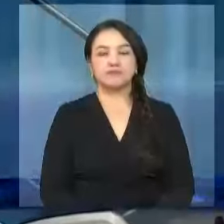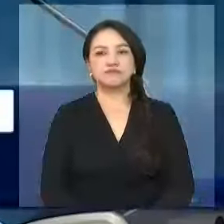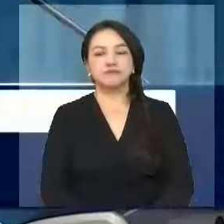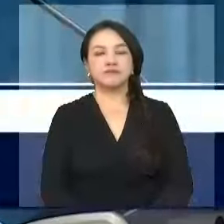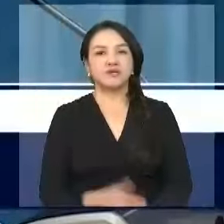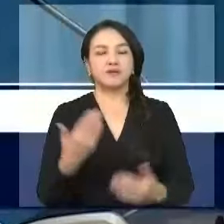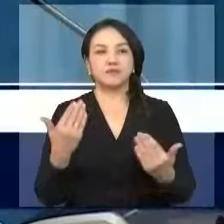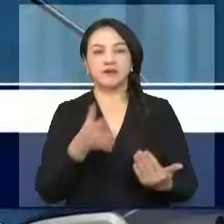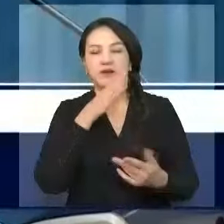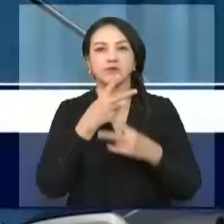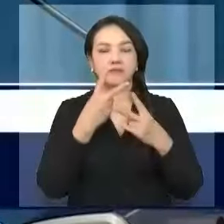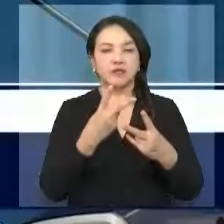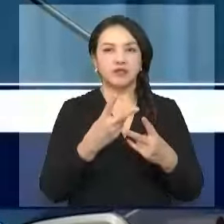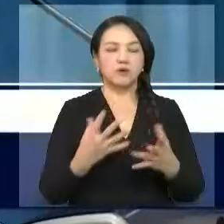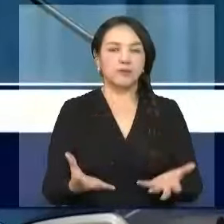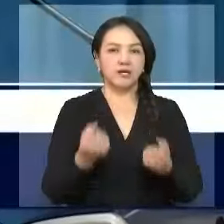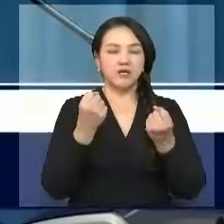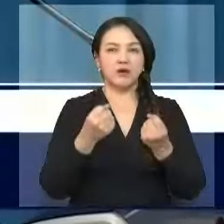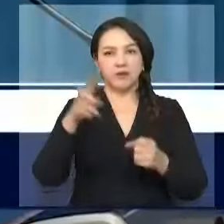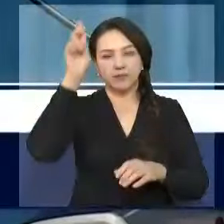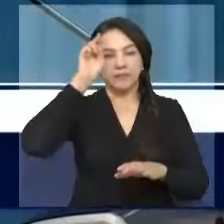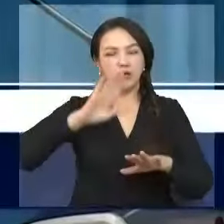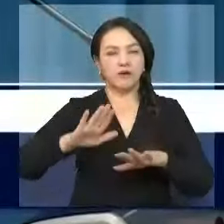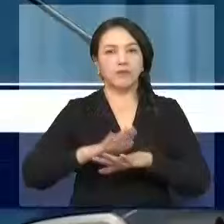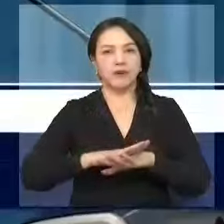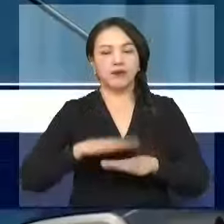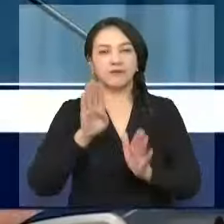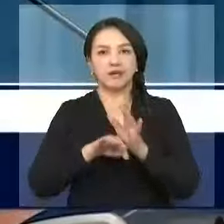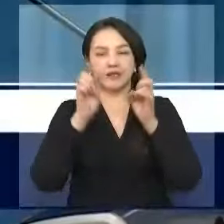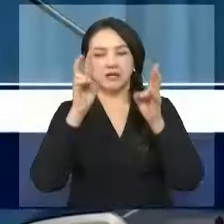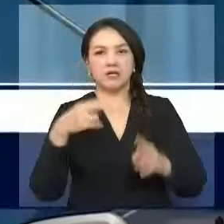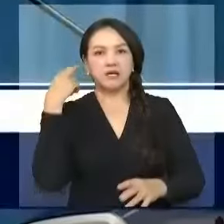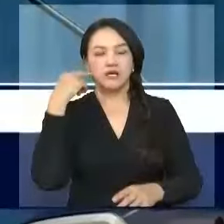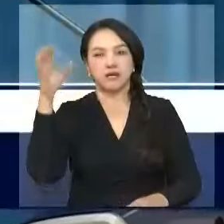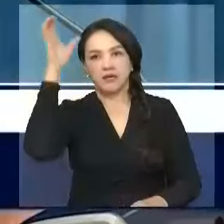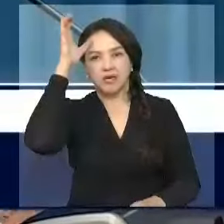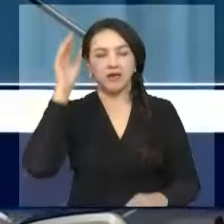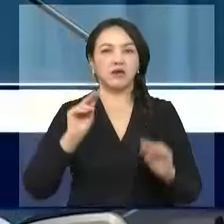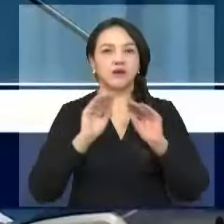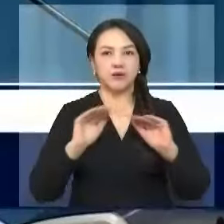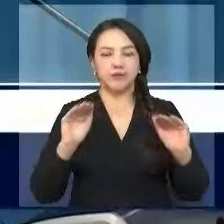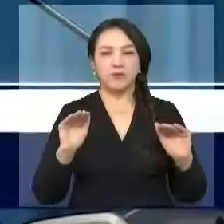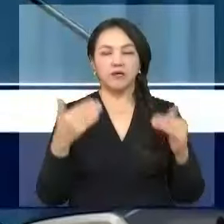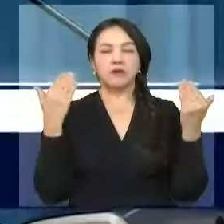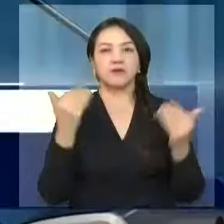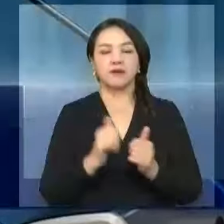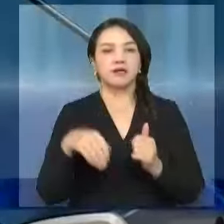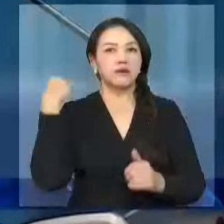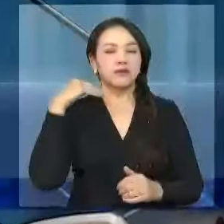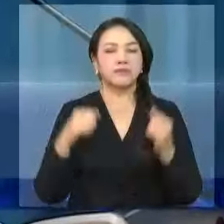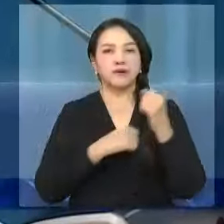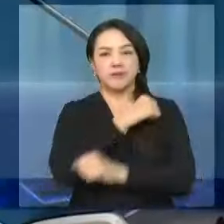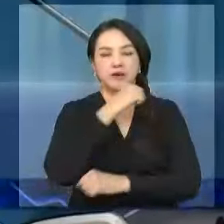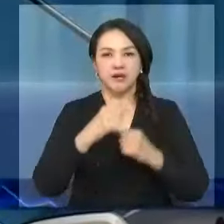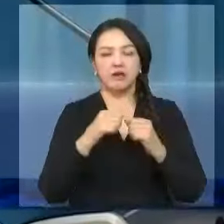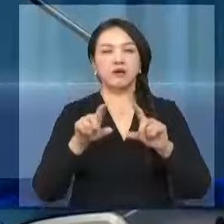В настоящее время мы видим значительную поддержку со стороны государства в обеспечении безопасности и качества образования для учащихся. В частности, в Актюбе